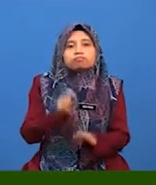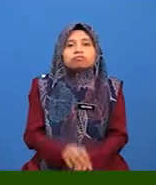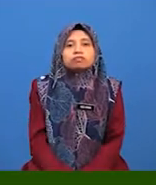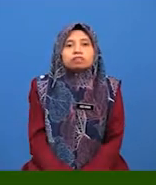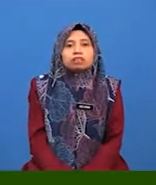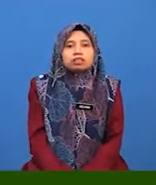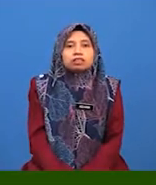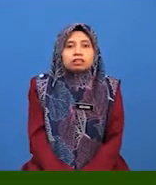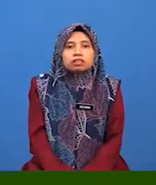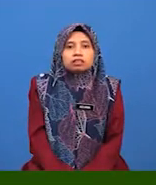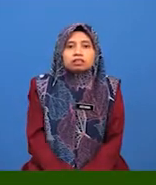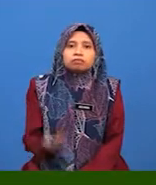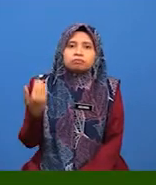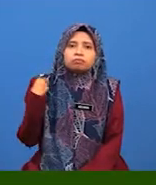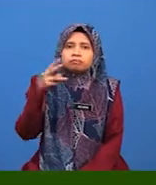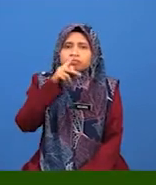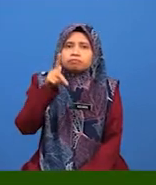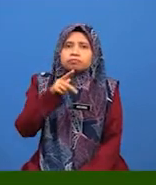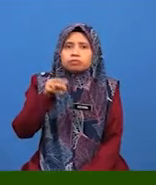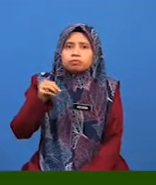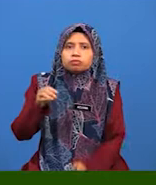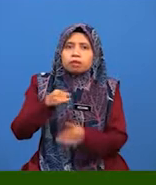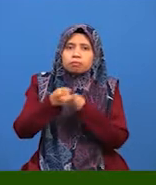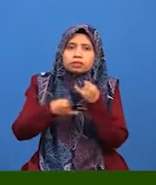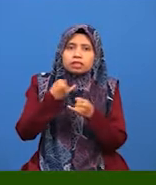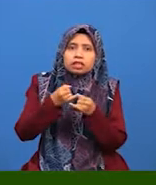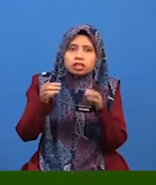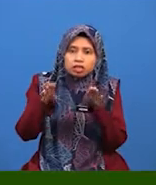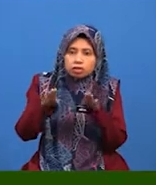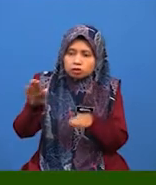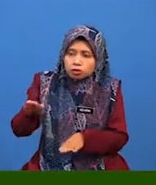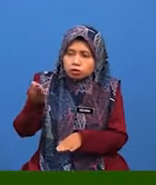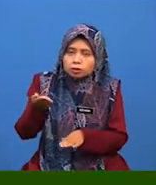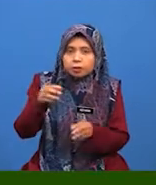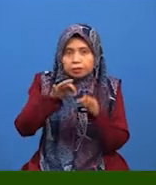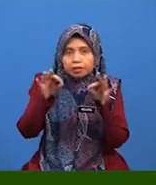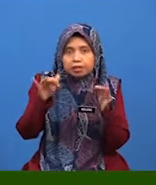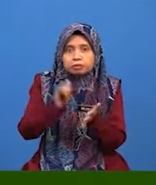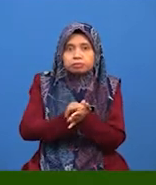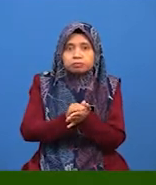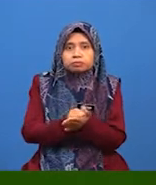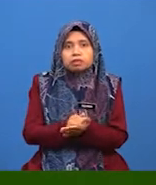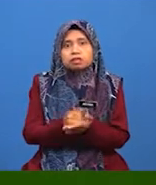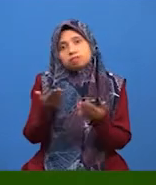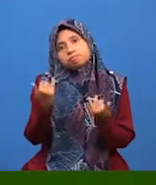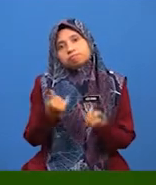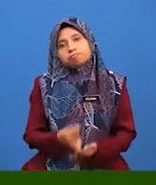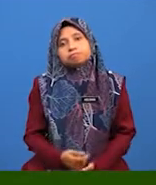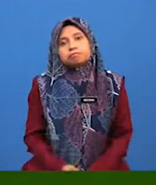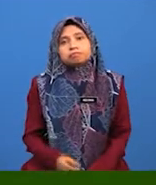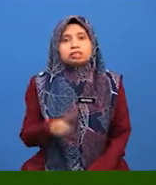tadi. Adakah murid-murid berjaya songsangkan ayat-ayat tersebut?